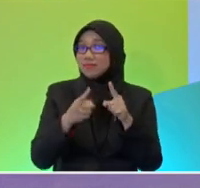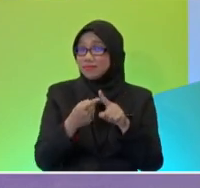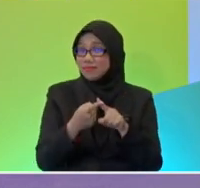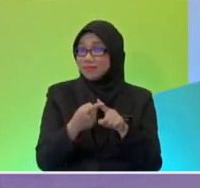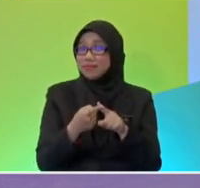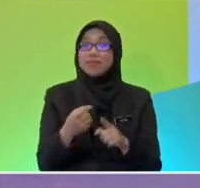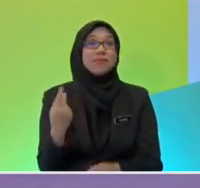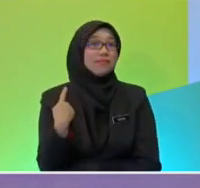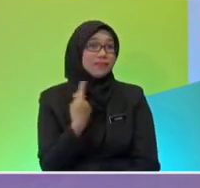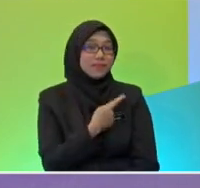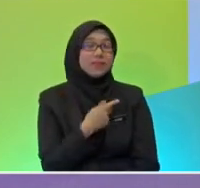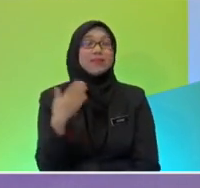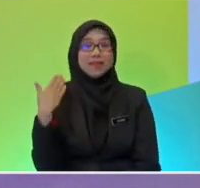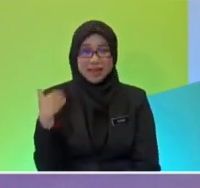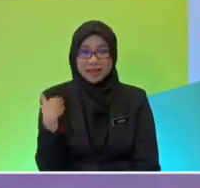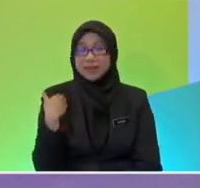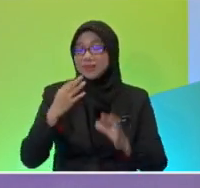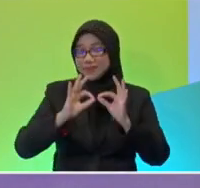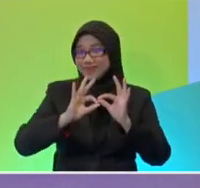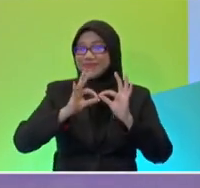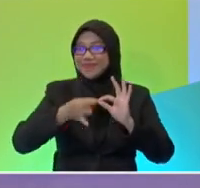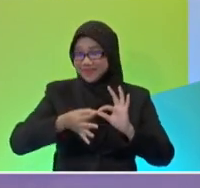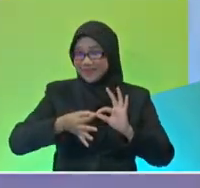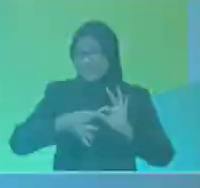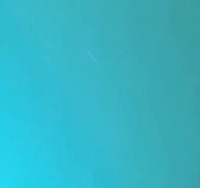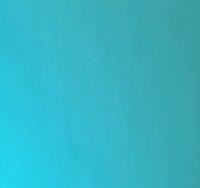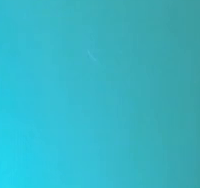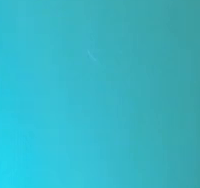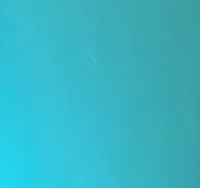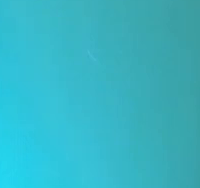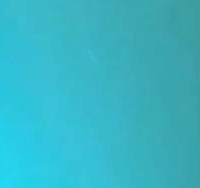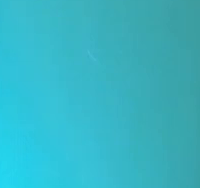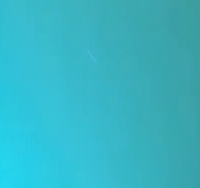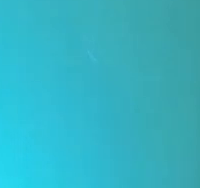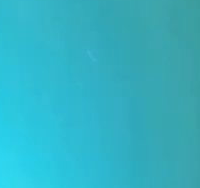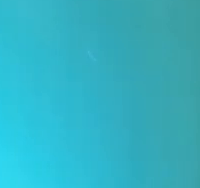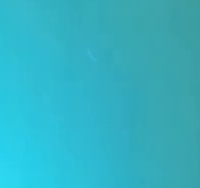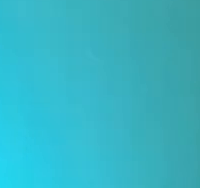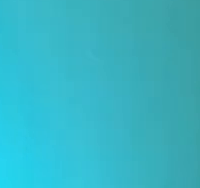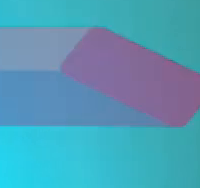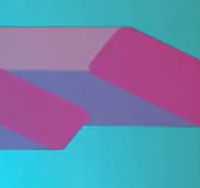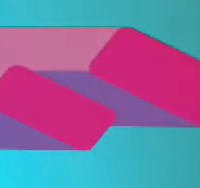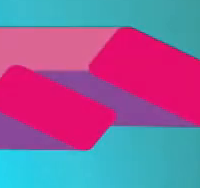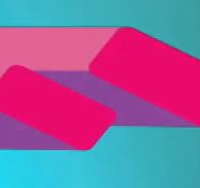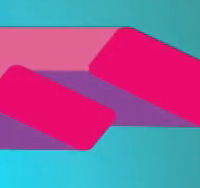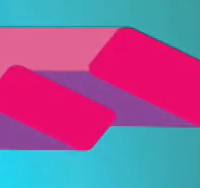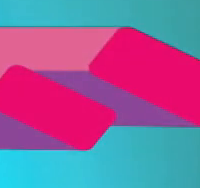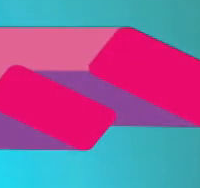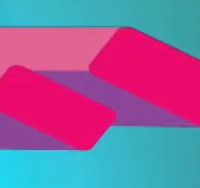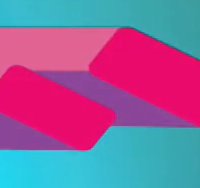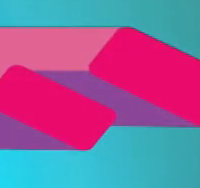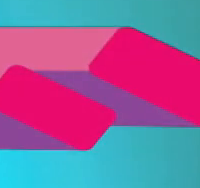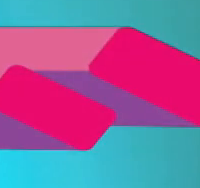juga bersama dengan juru bahasa isyarat kita yaitu cekgu Suhana Fazil dari sekolah